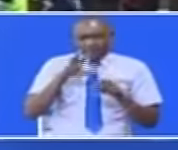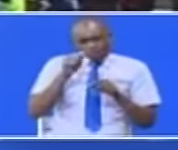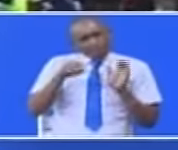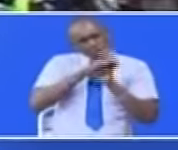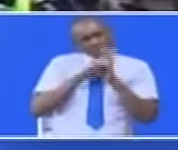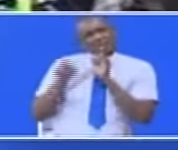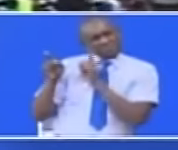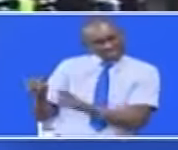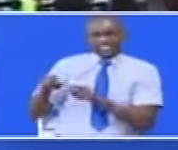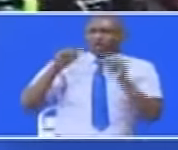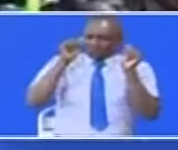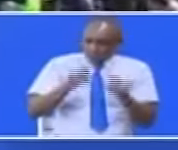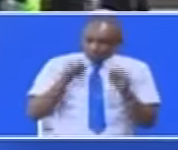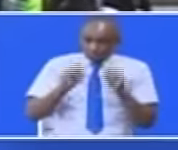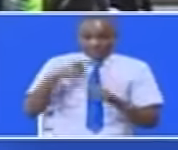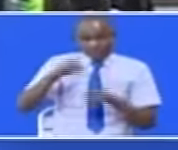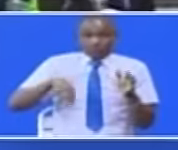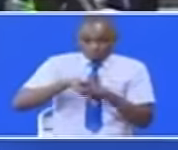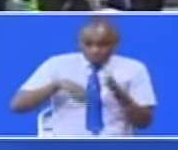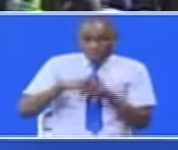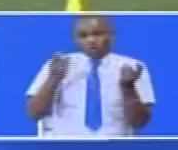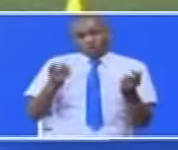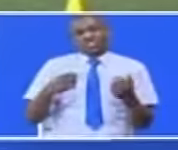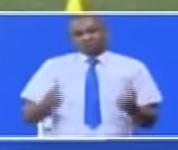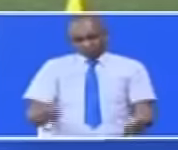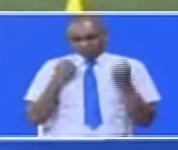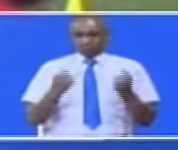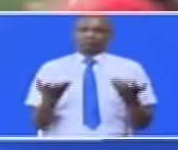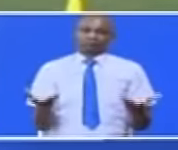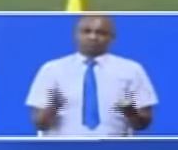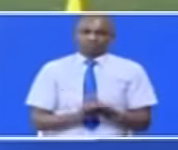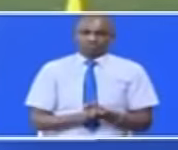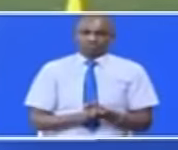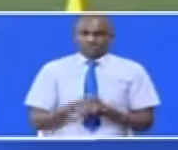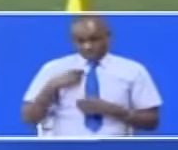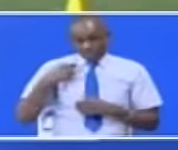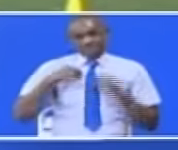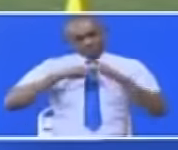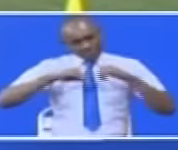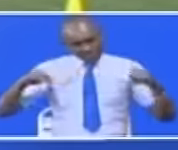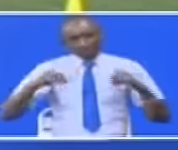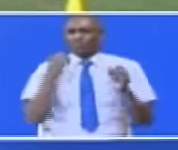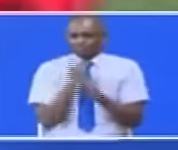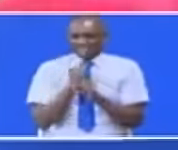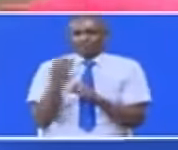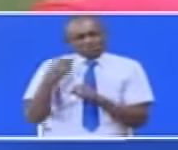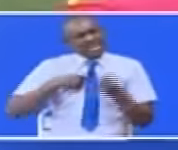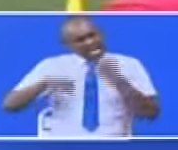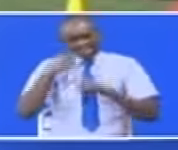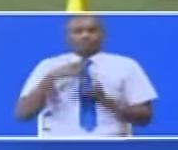mipango kama hii wanaweza hata kuchipuza vipaji. We decided to incorporate the sports to make the children more